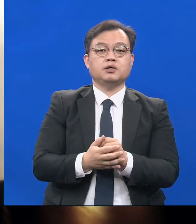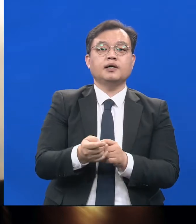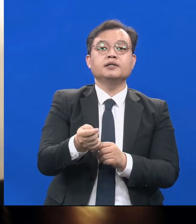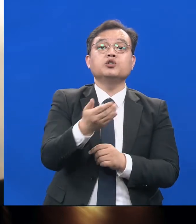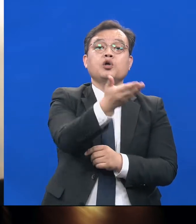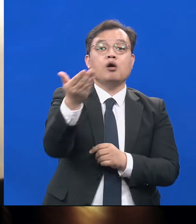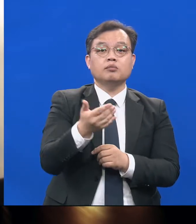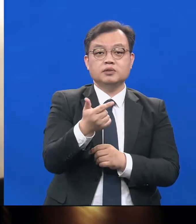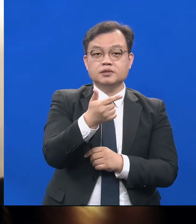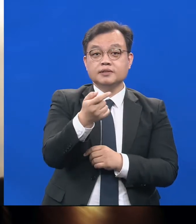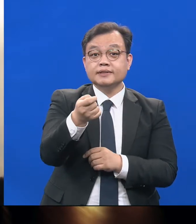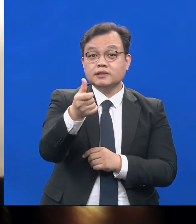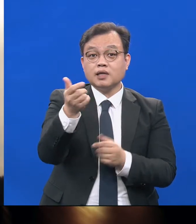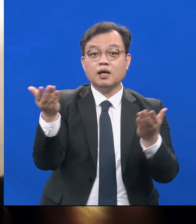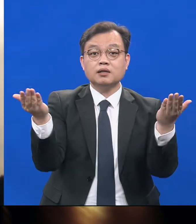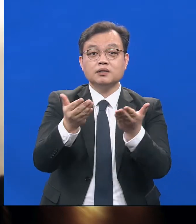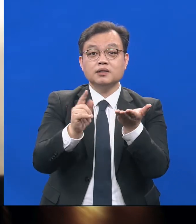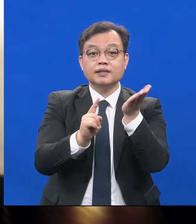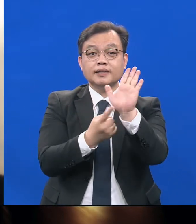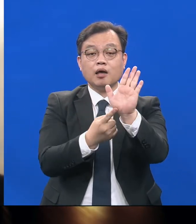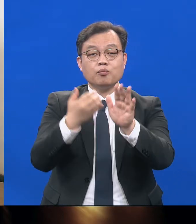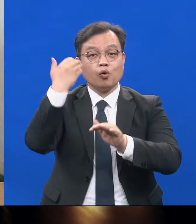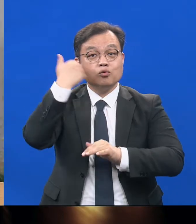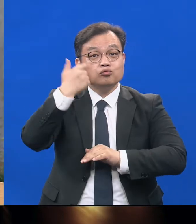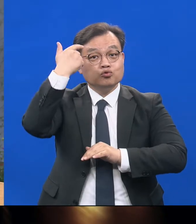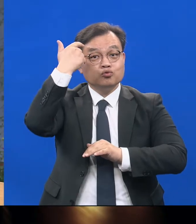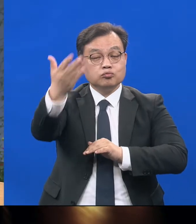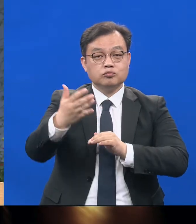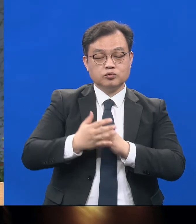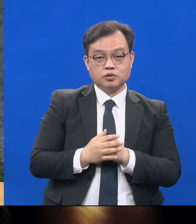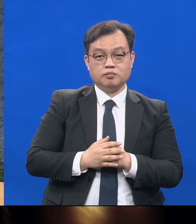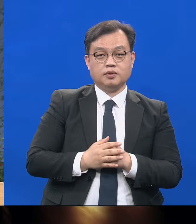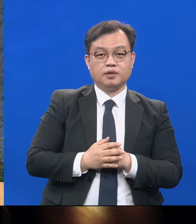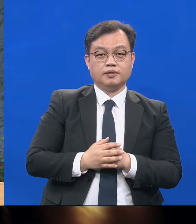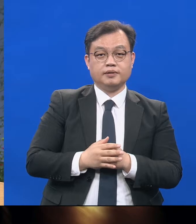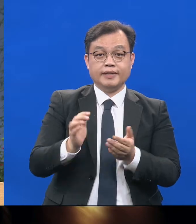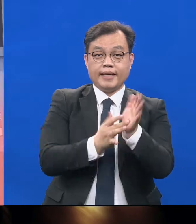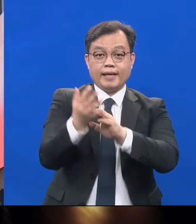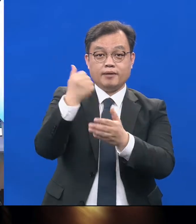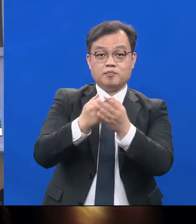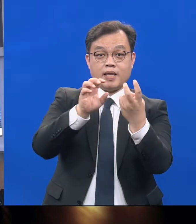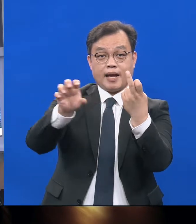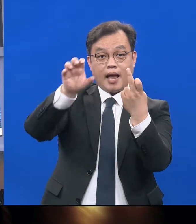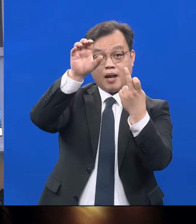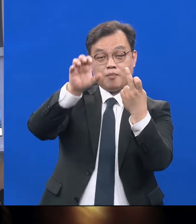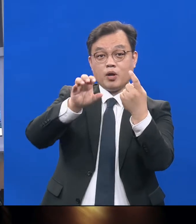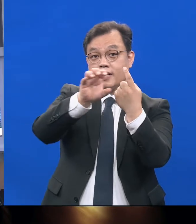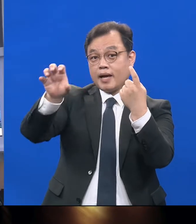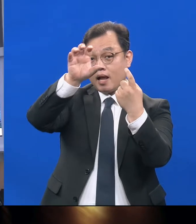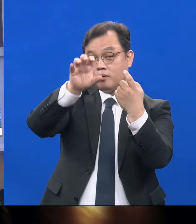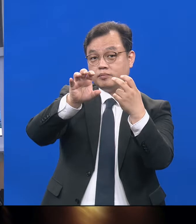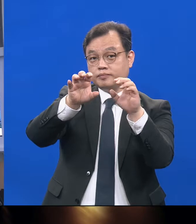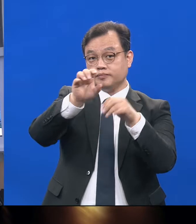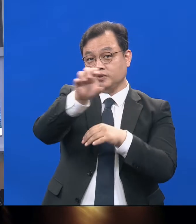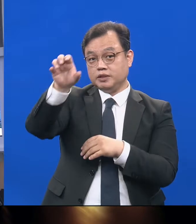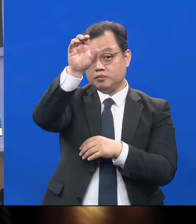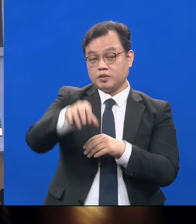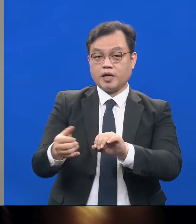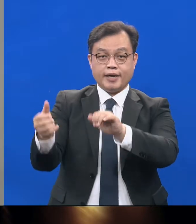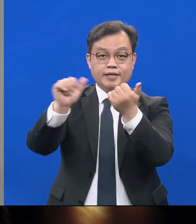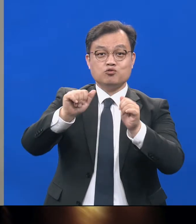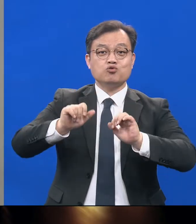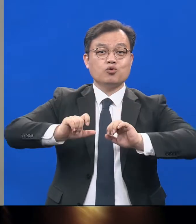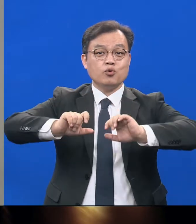뭐예요? 예수님께서 갈보리의 십자가에 돌아가신 모습을 한번 생각해 보십시오. 그런데 십자가에 달리신 그 작은